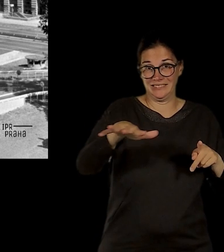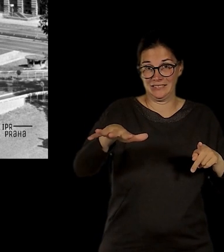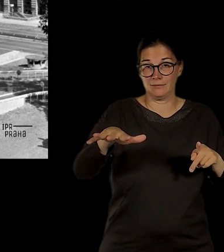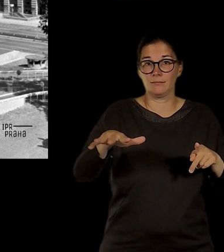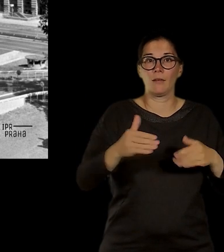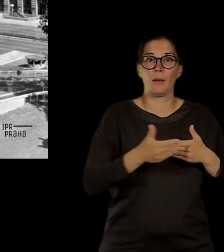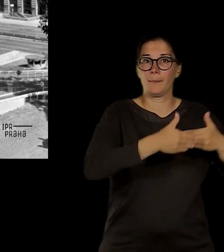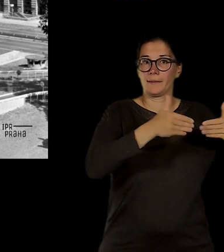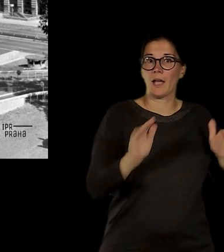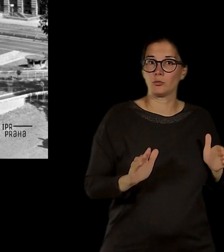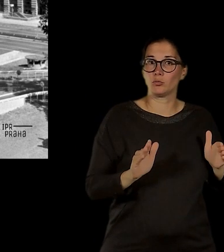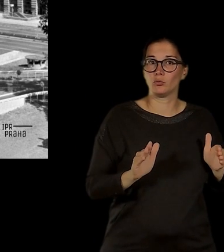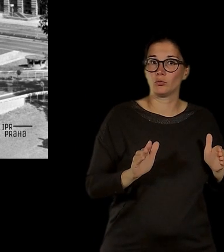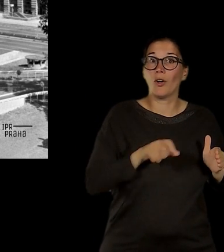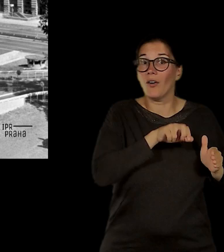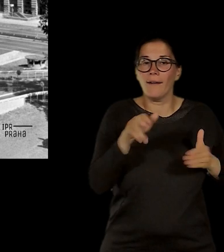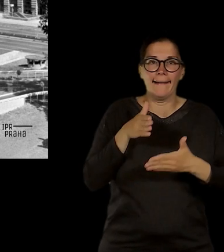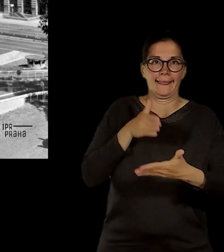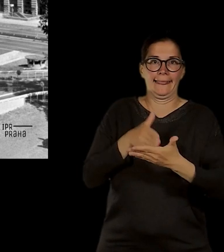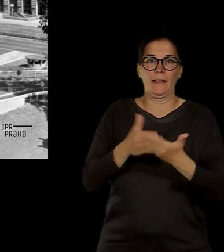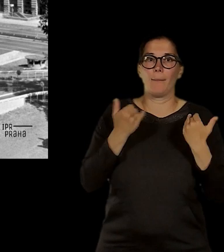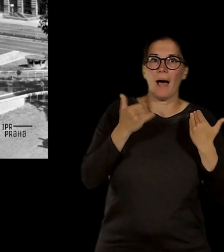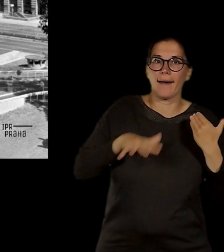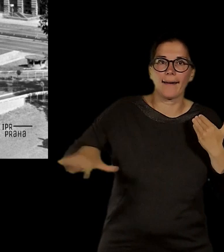města a od zbytku parku.